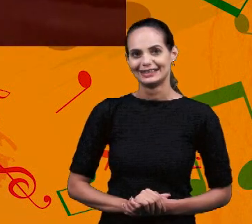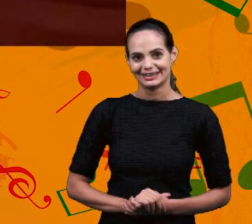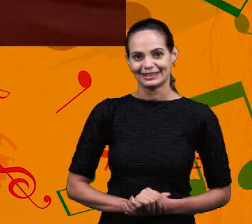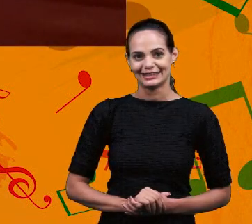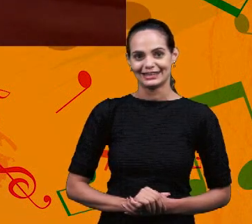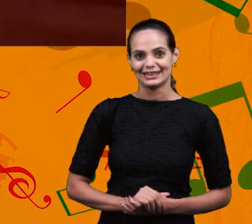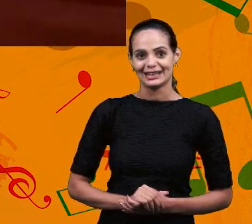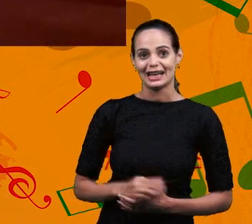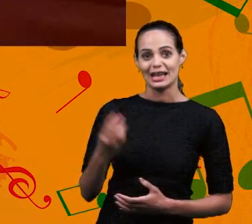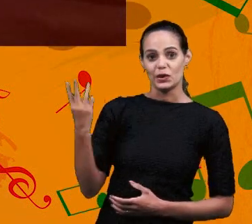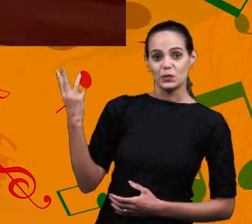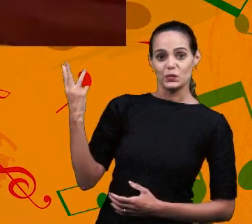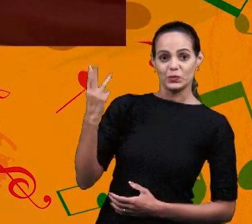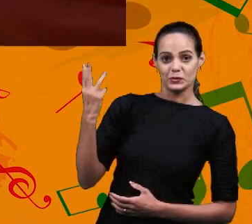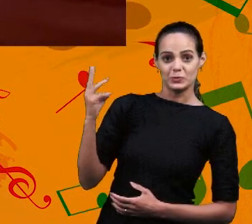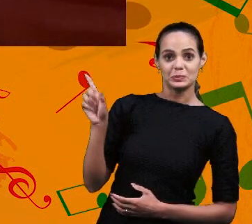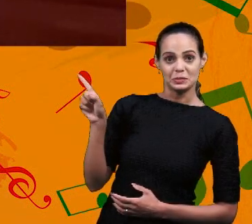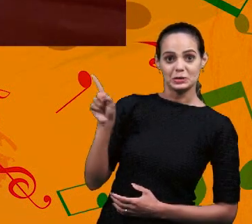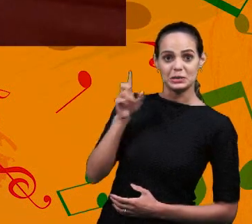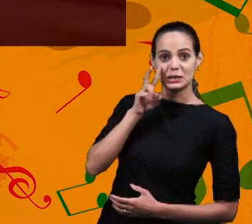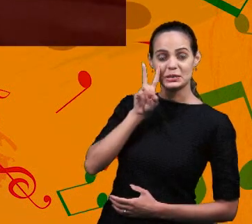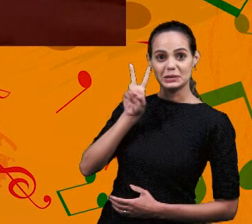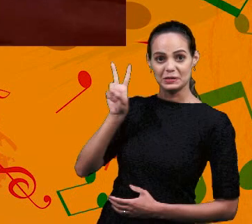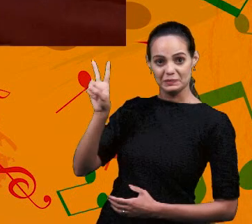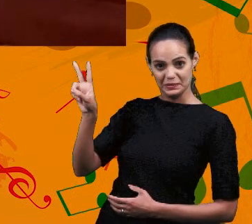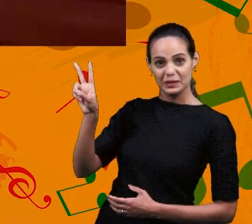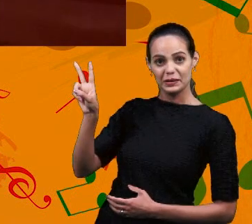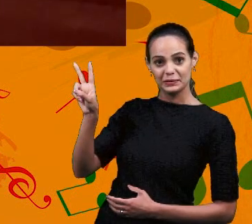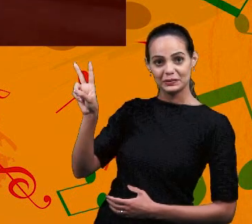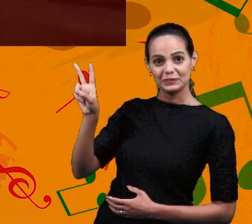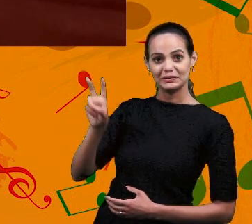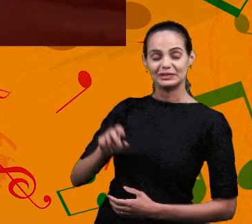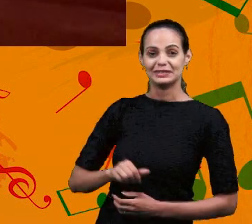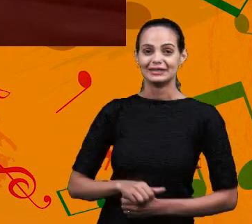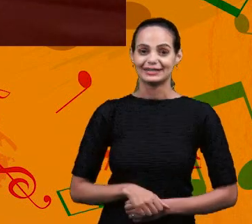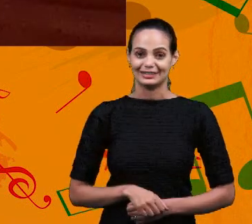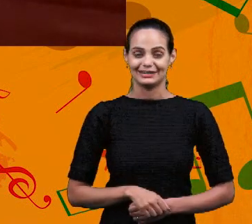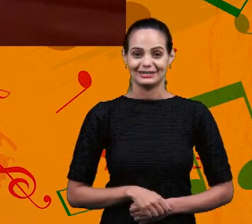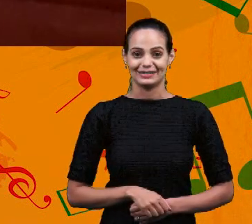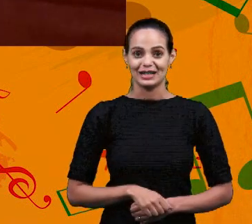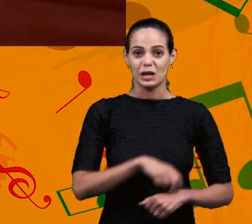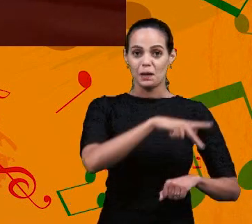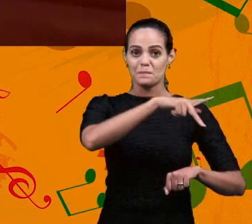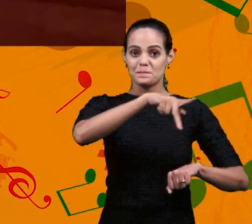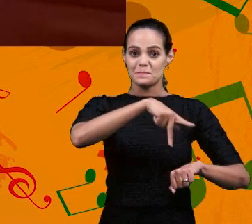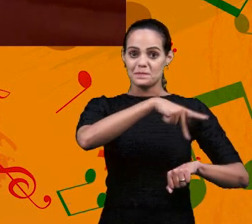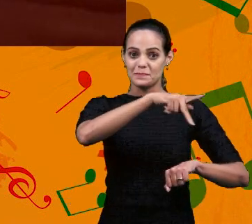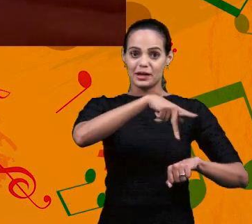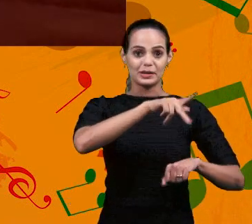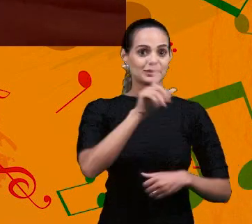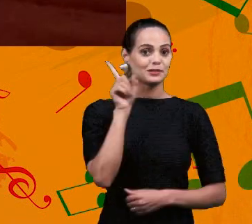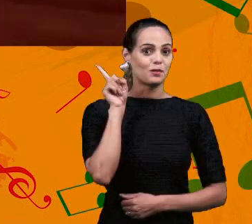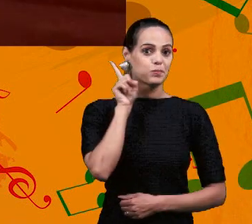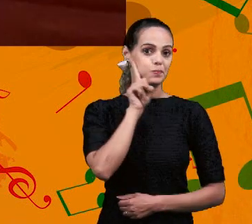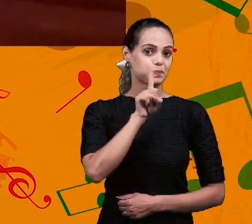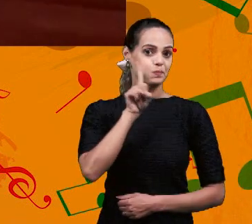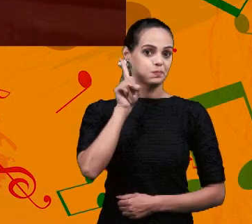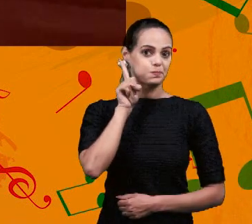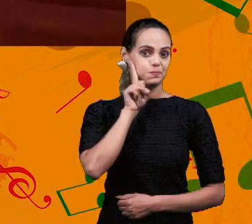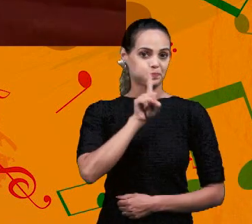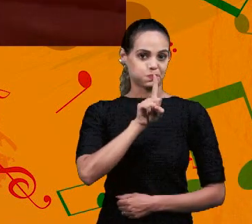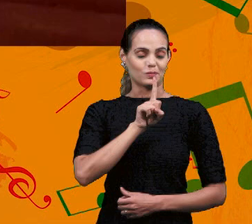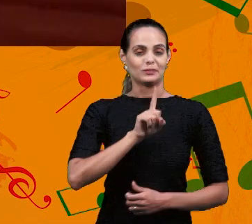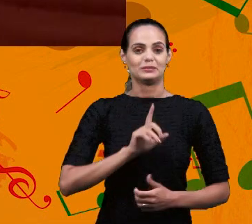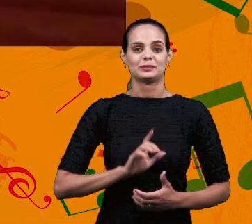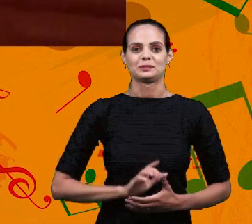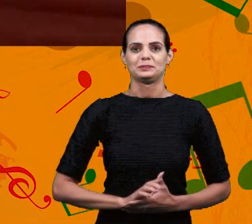Isaac à la batterie, Daniel dans la mélodica, Yadasha dans le choucalho, de Milford, Massachusetts, États-Unis.